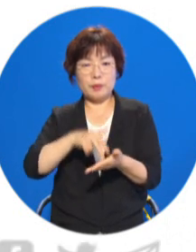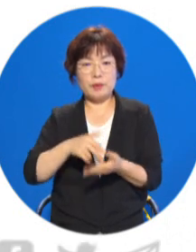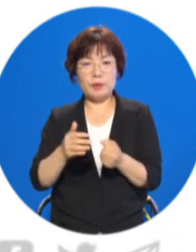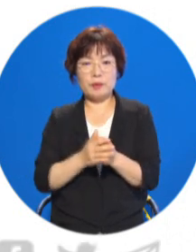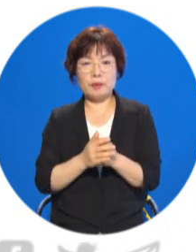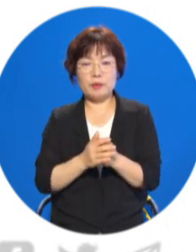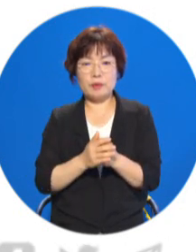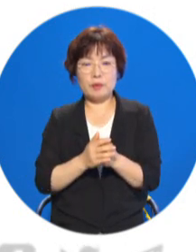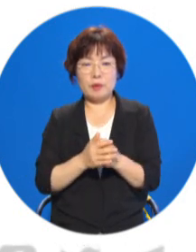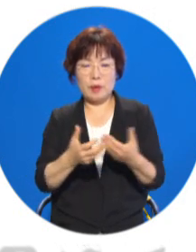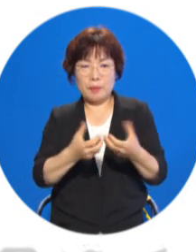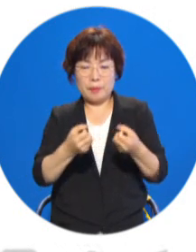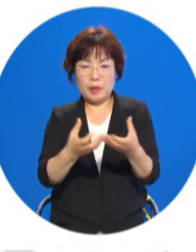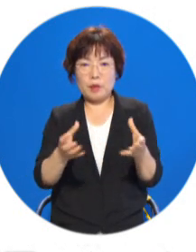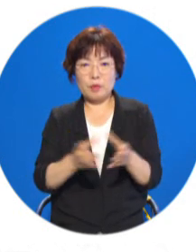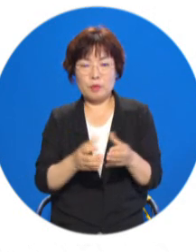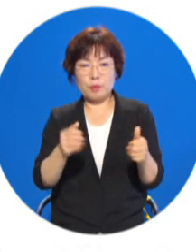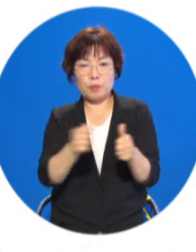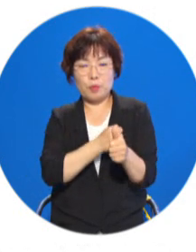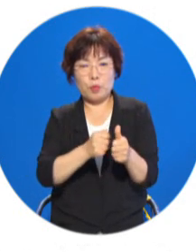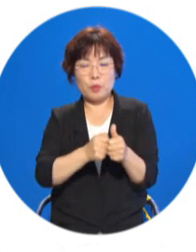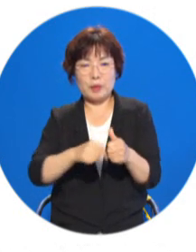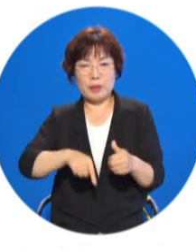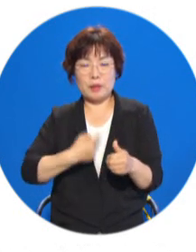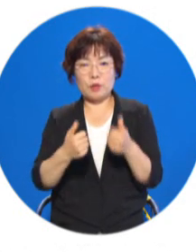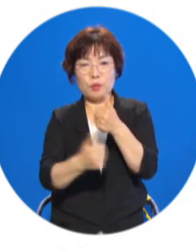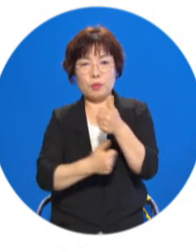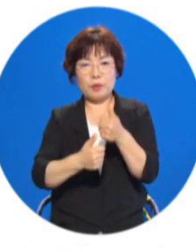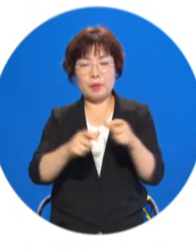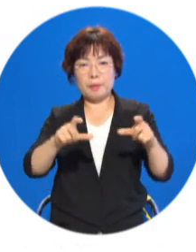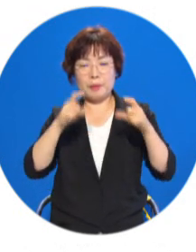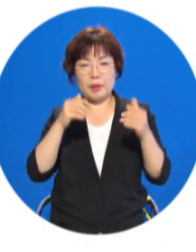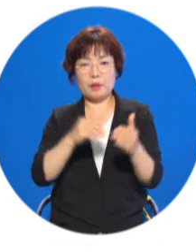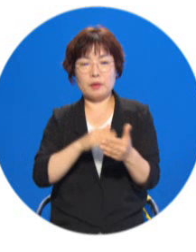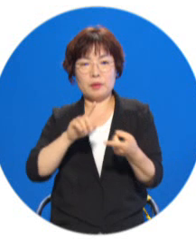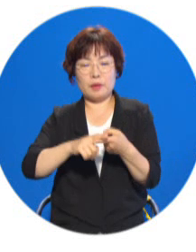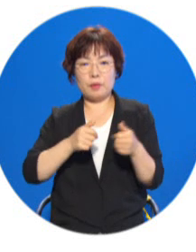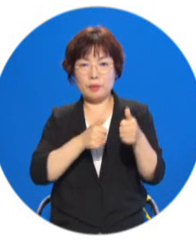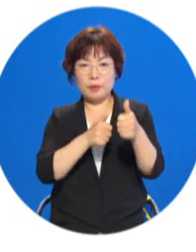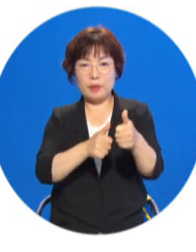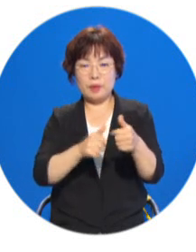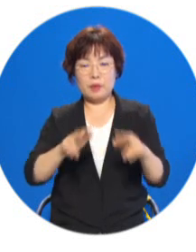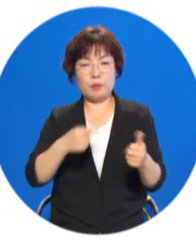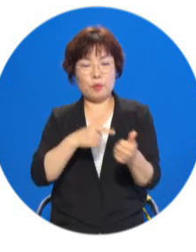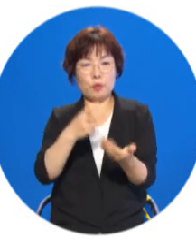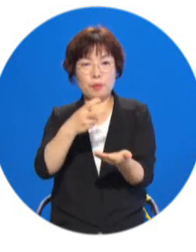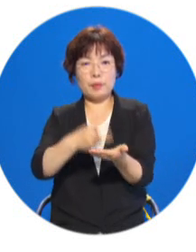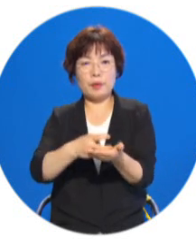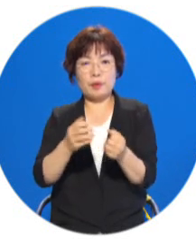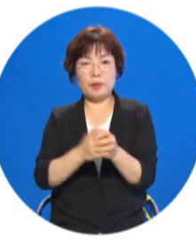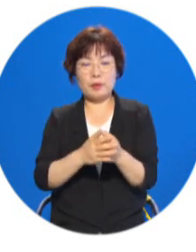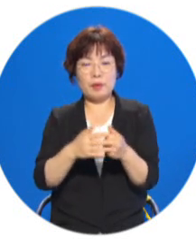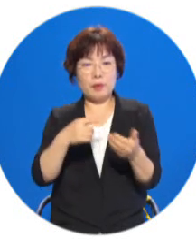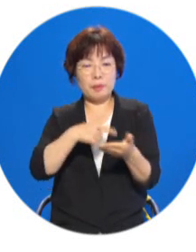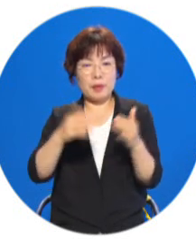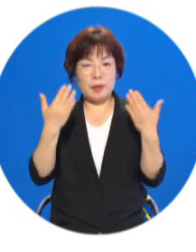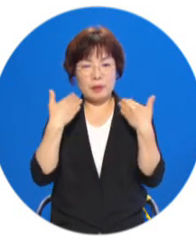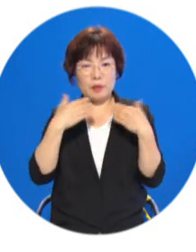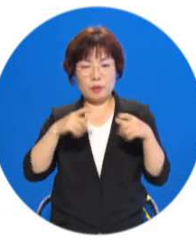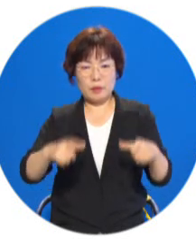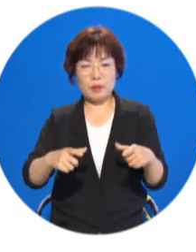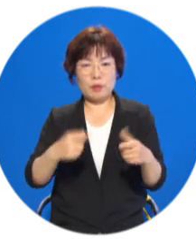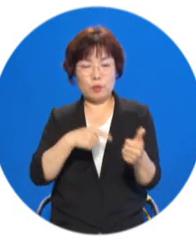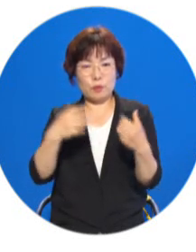학교는 별도기구인 학교폭력대책자치위원회의 결정이었다며 현행 교육법에 따라 피해 학생이 관할